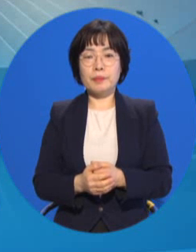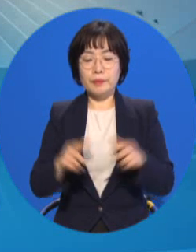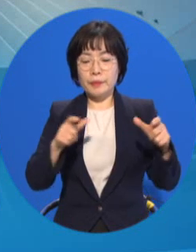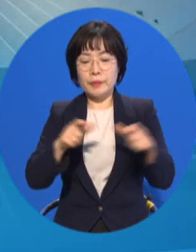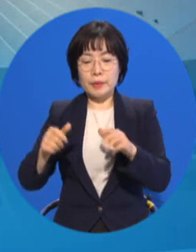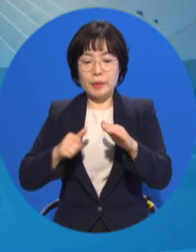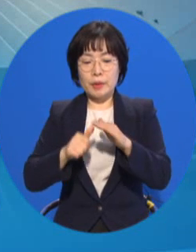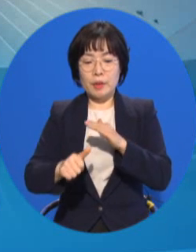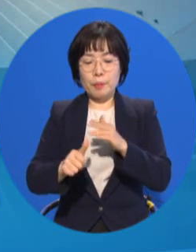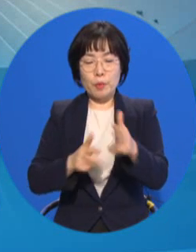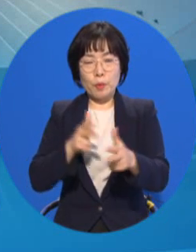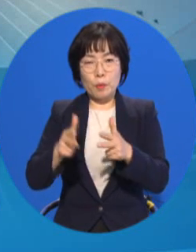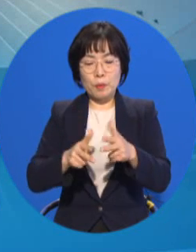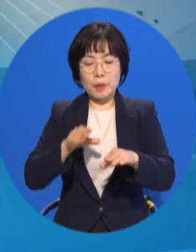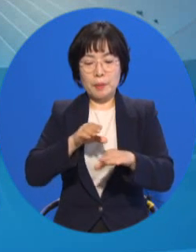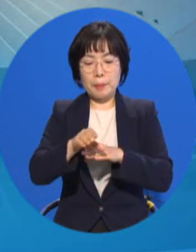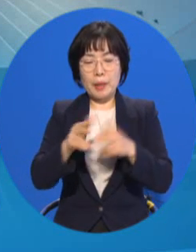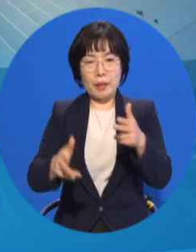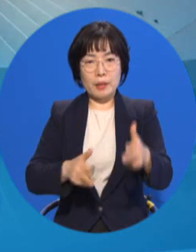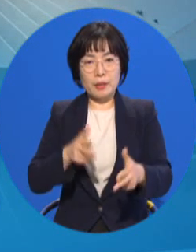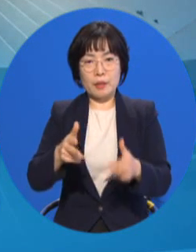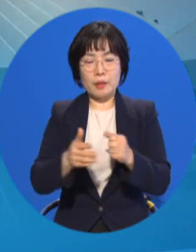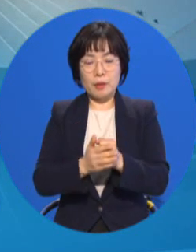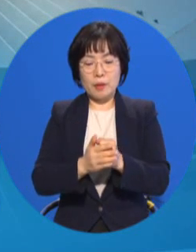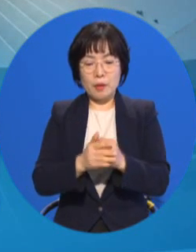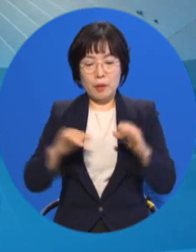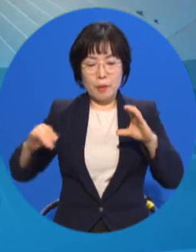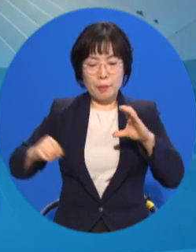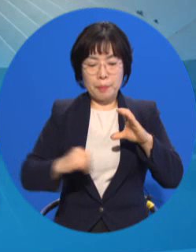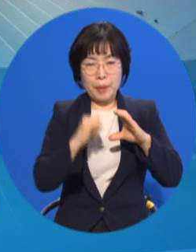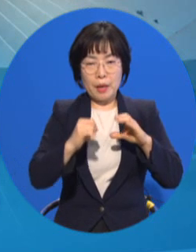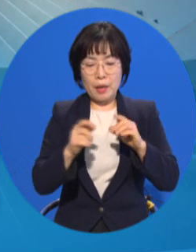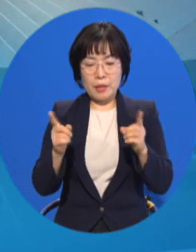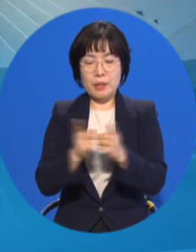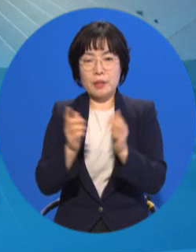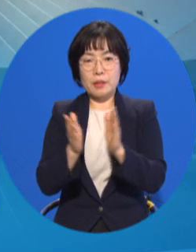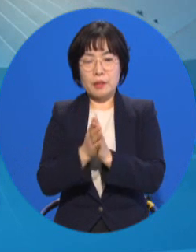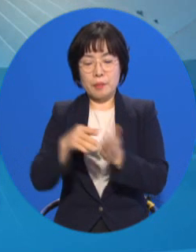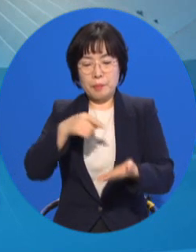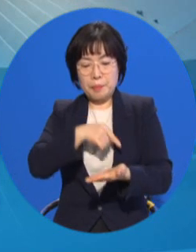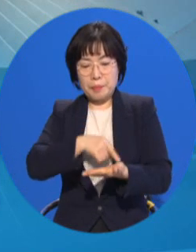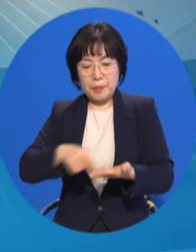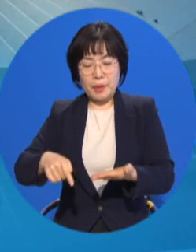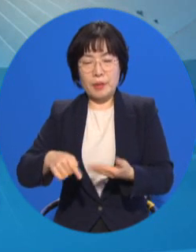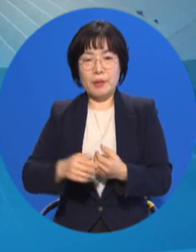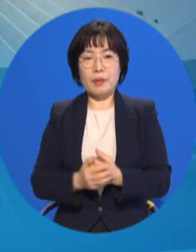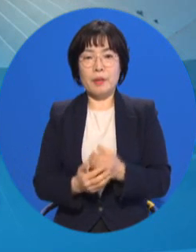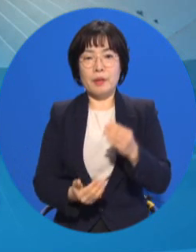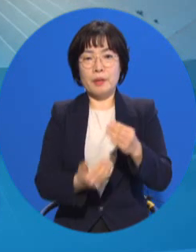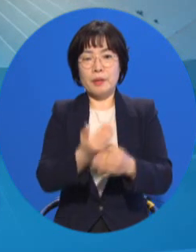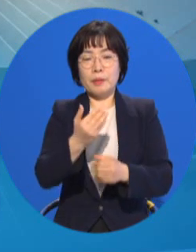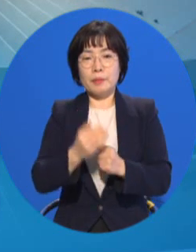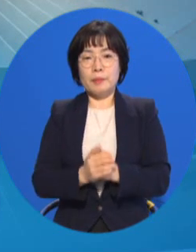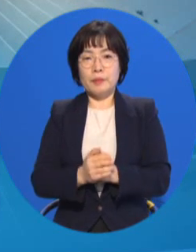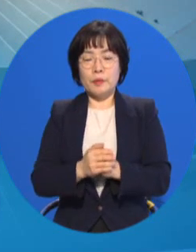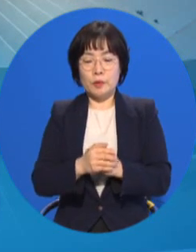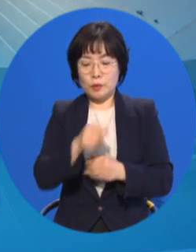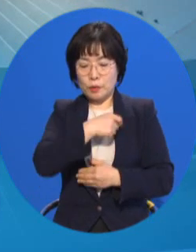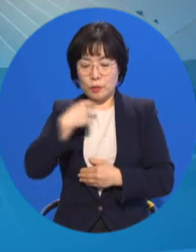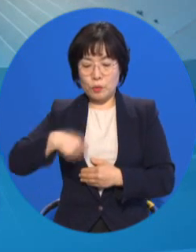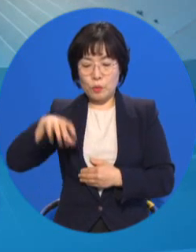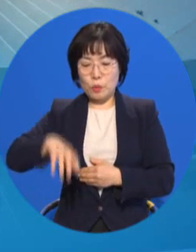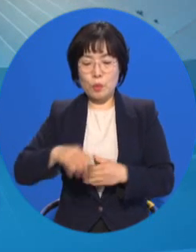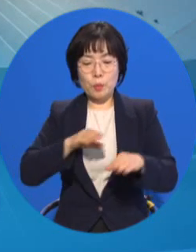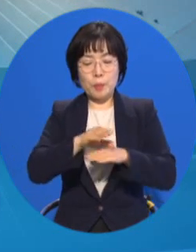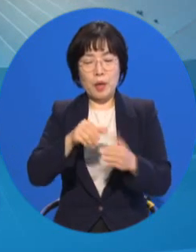지역의 대표 산업 중 하나인 자동차 산업이 바이러스 감염증에 직접적인 영향권에 놓이게 됐습니다. 중국에서